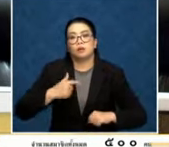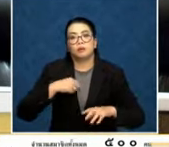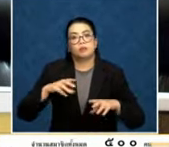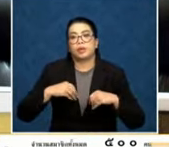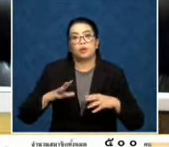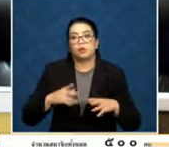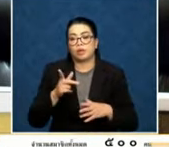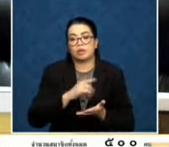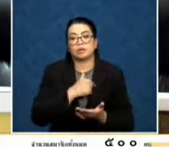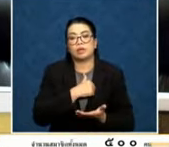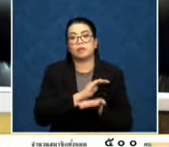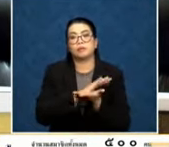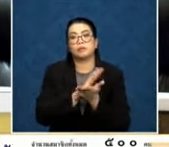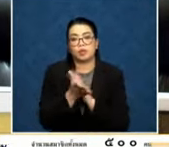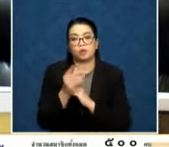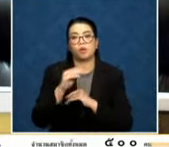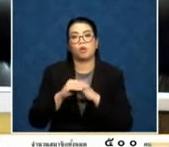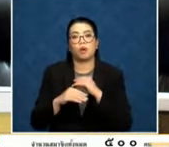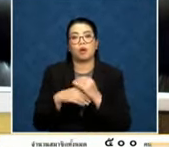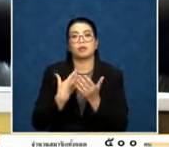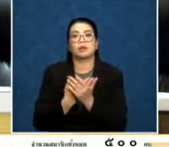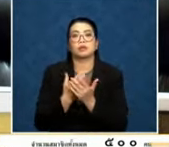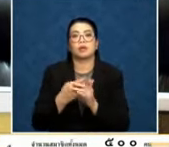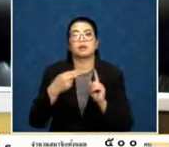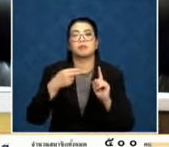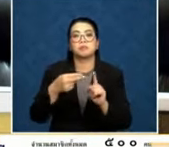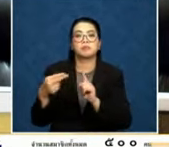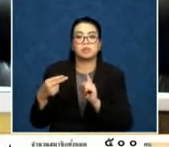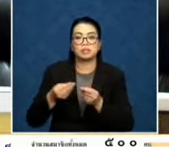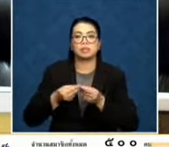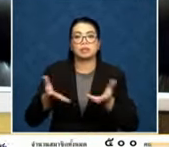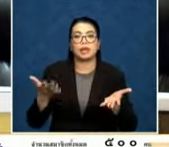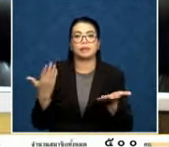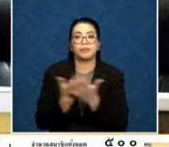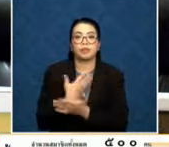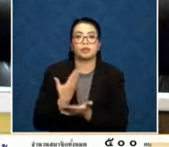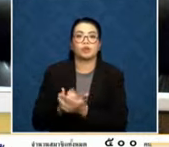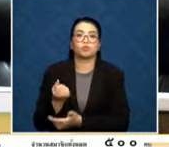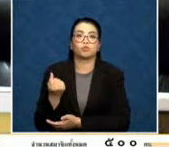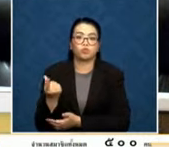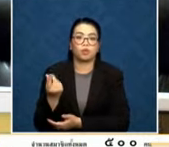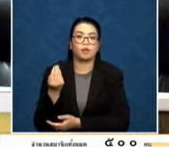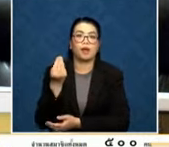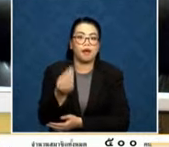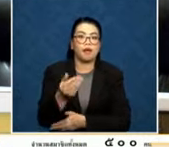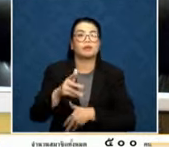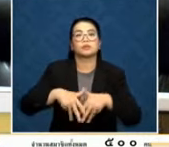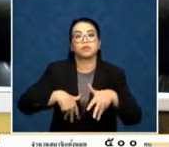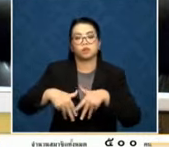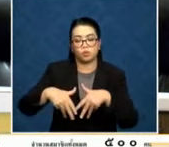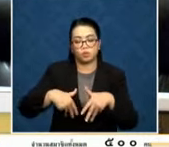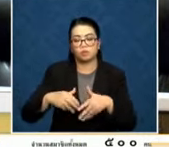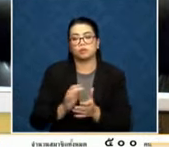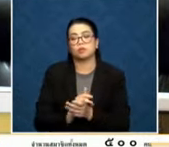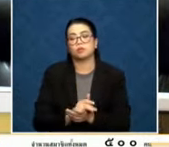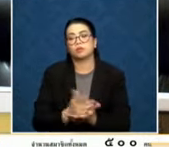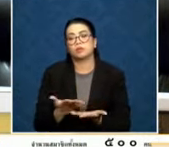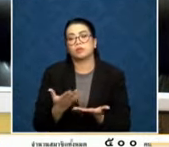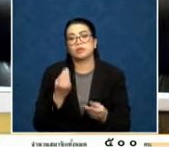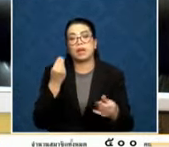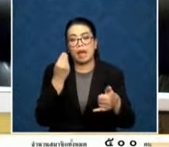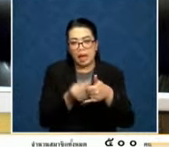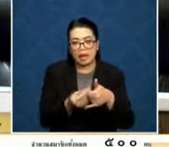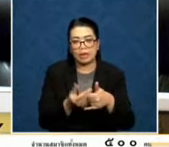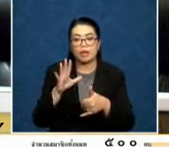ถ้ารัฐบาลเปลี่ยนใจโครงการ Digital walletเปลี่ยนเป็นการแจกเงินสดให้พี่น้องประชาชนถึงมือครับ